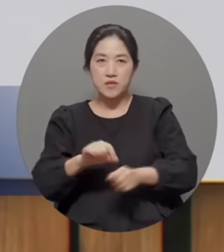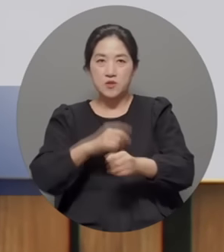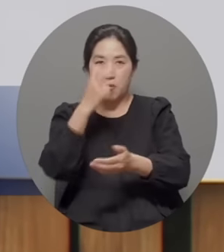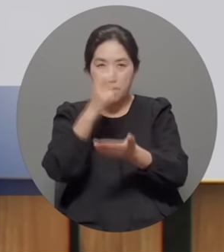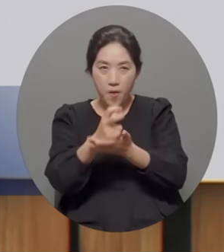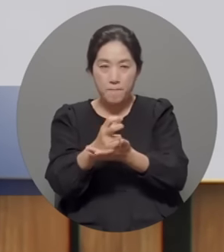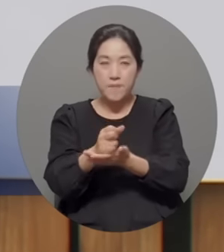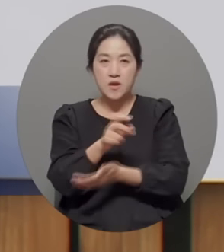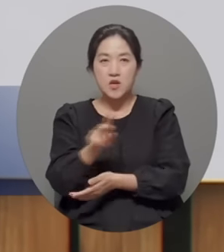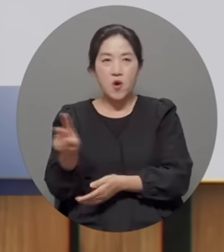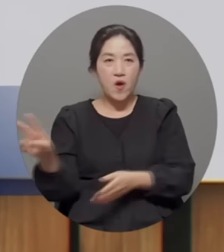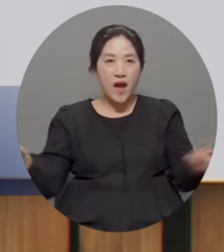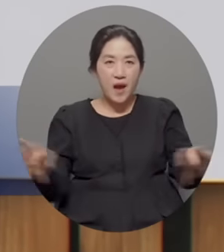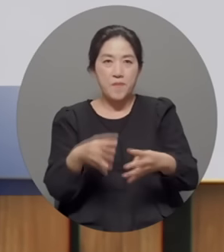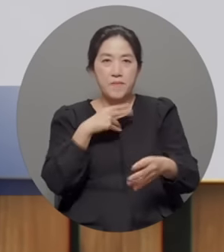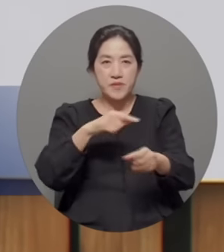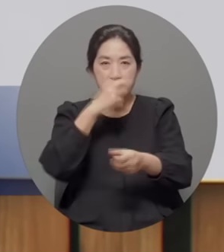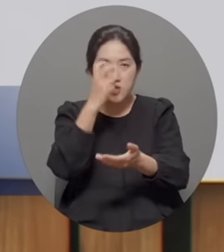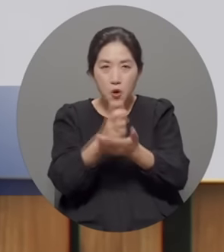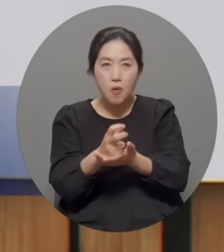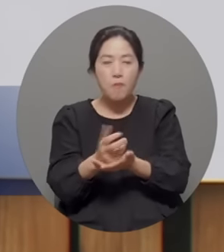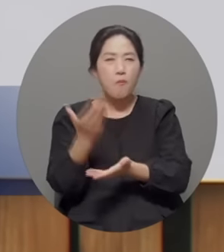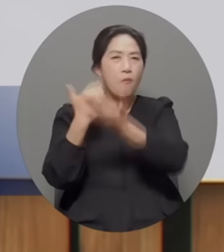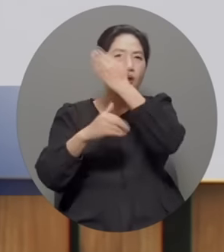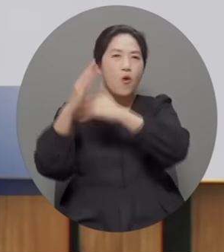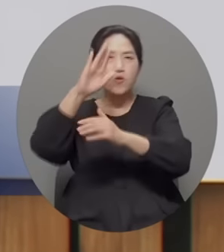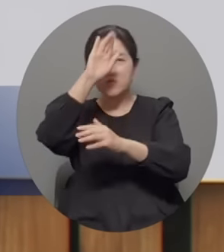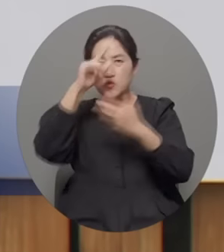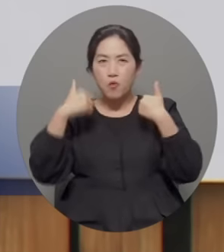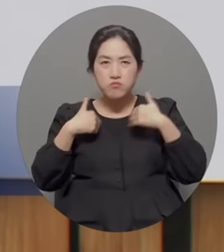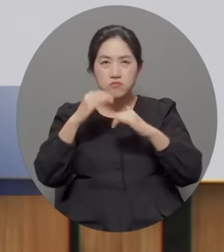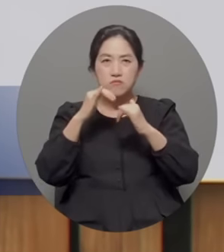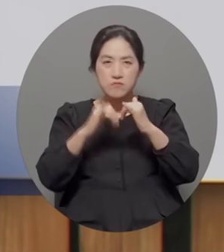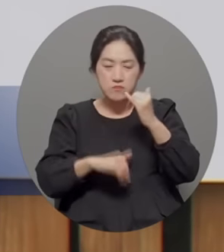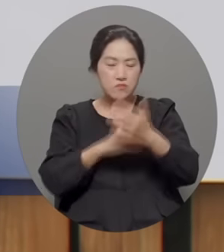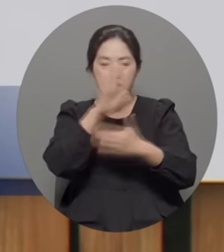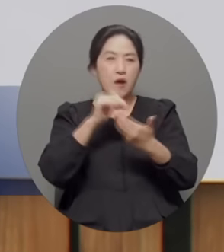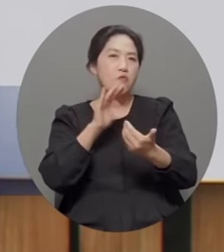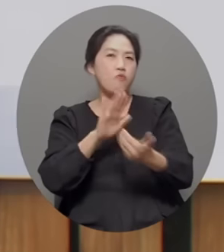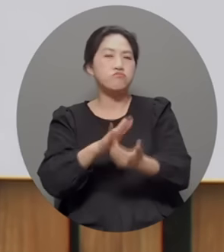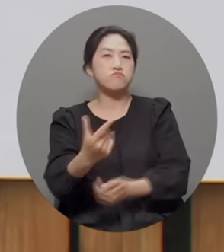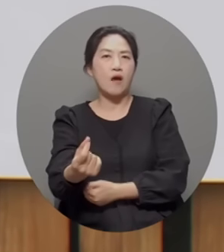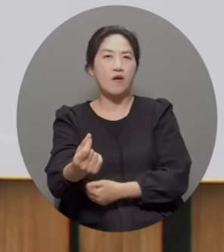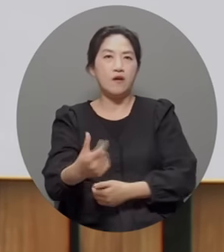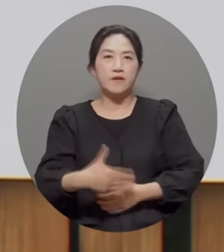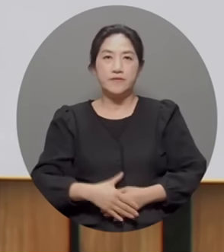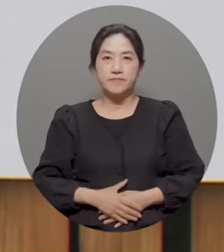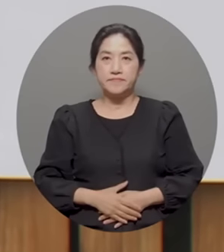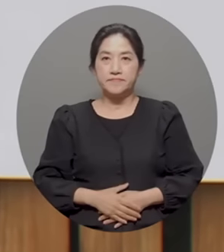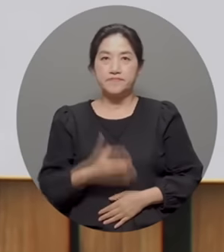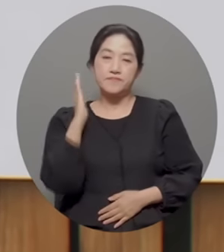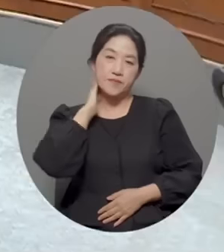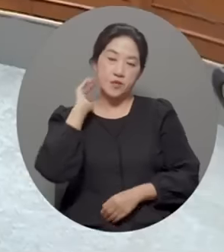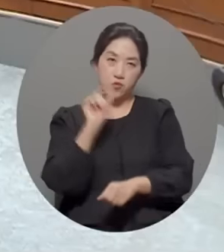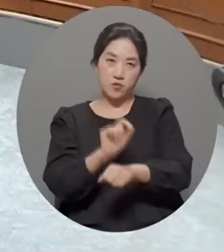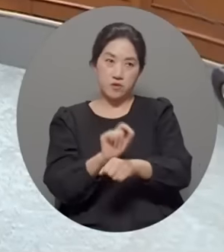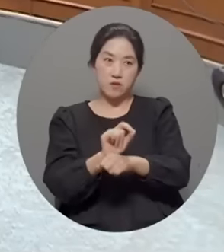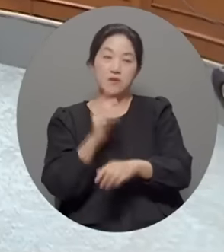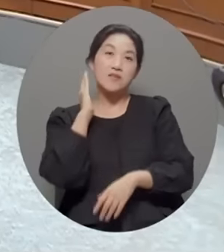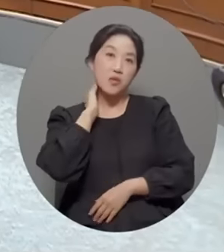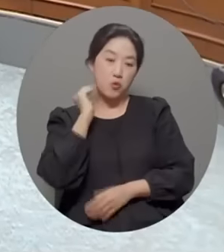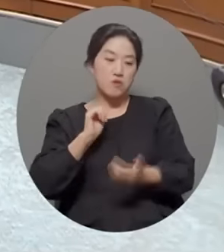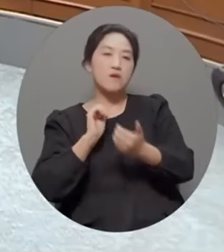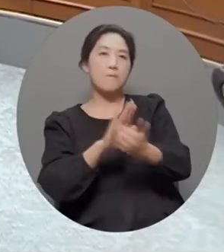등 여야 합의 없는 특검은 역대 어느 정부에서도 거부당했습니다. 대통령이 거부권을